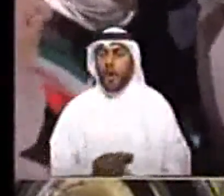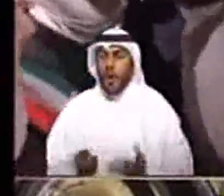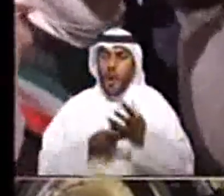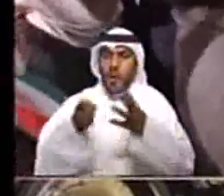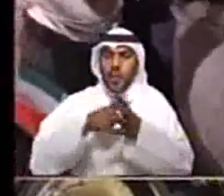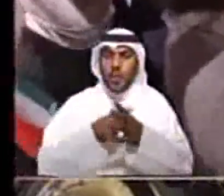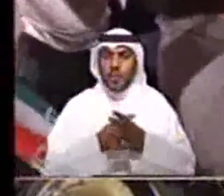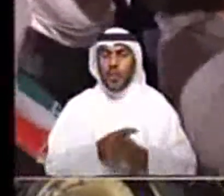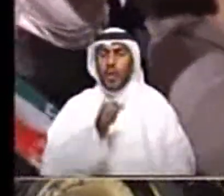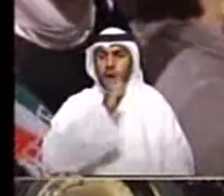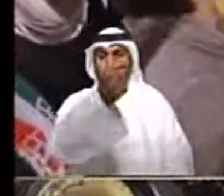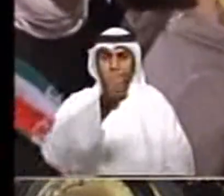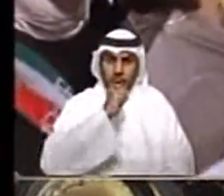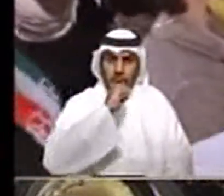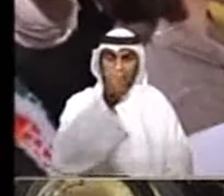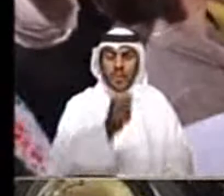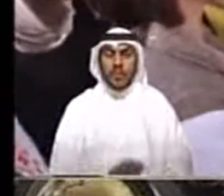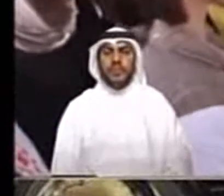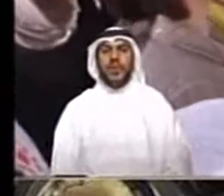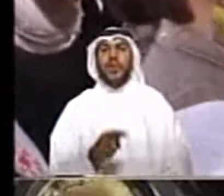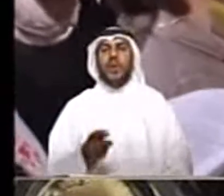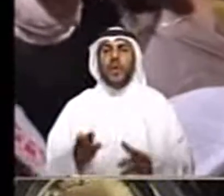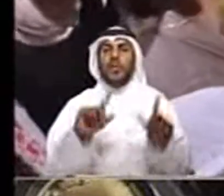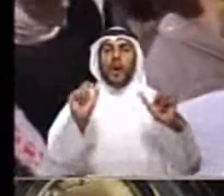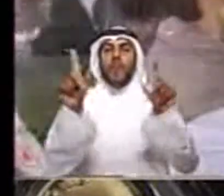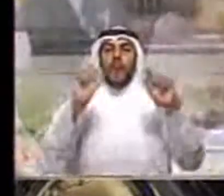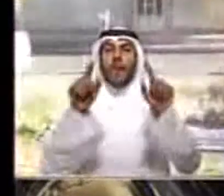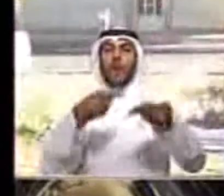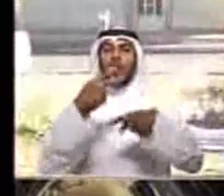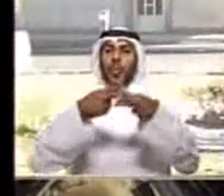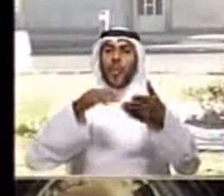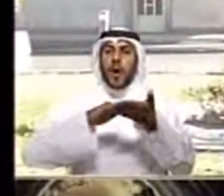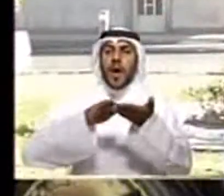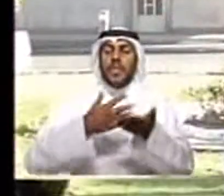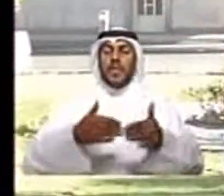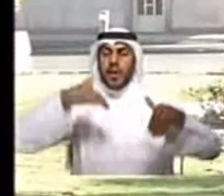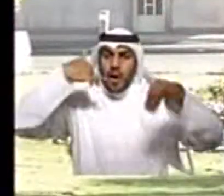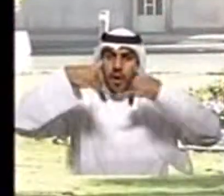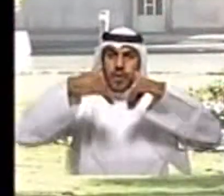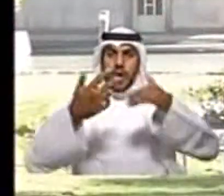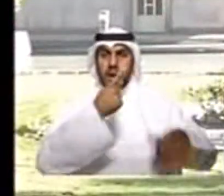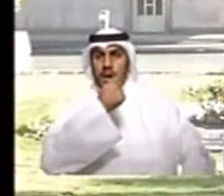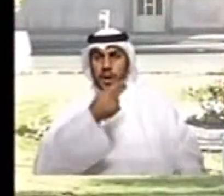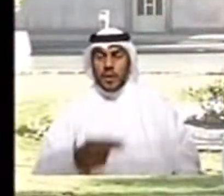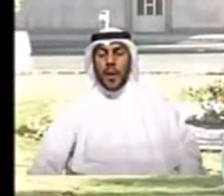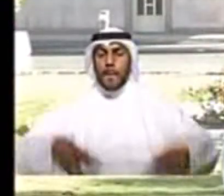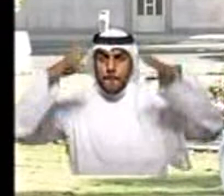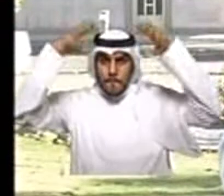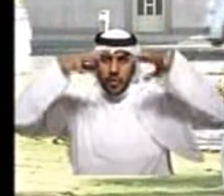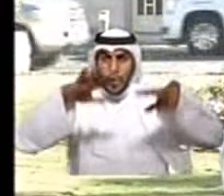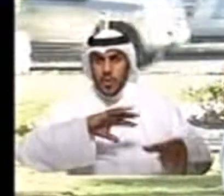بأول، وهو ما انعكس على رضا وتقدير الشارع الكويتي. رسالة شكر وامتنان